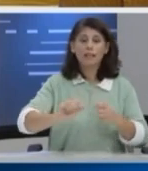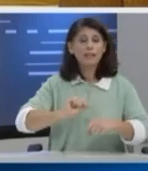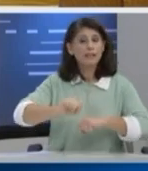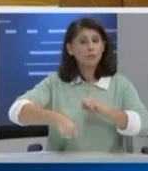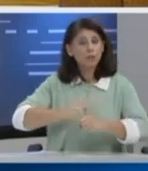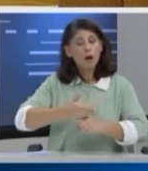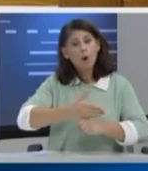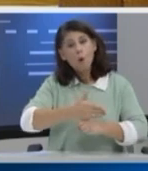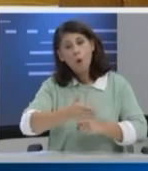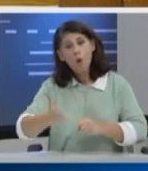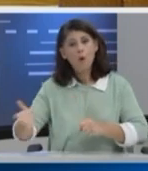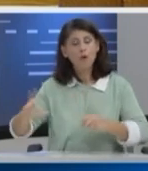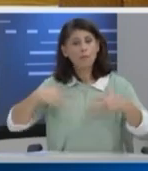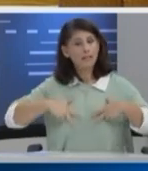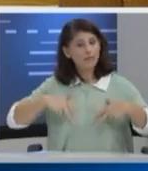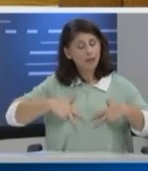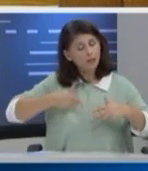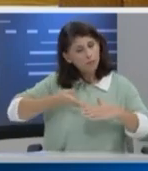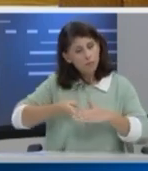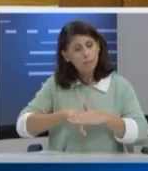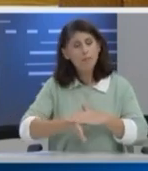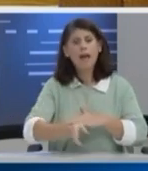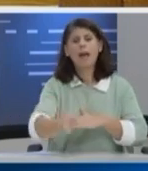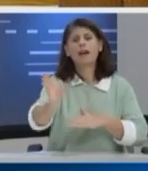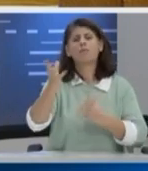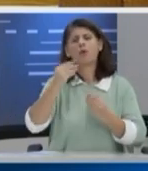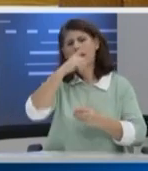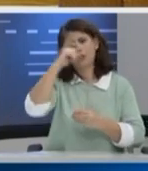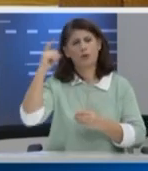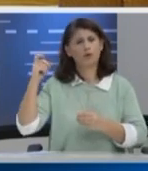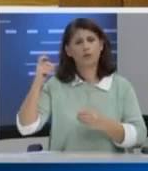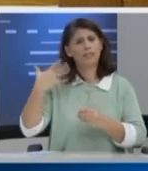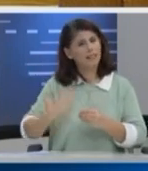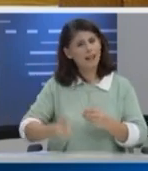τις προσπάθειες όλες μιας κυβέρνησης που πέρασε από 40 κύματα για να καρποφορήσει.